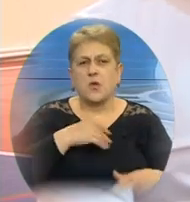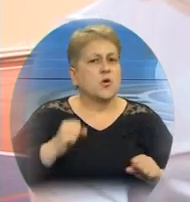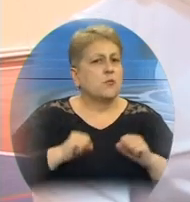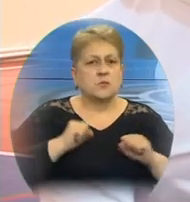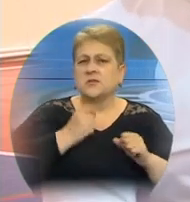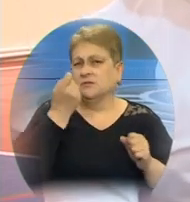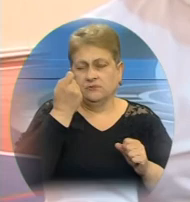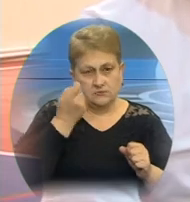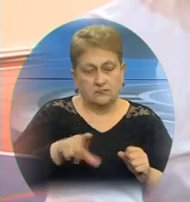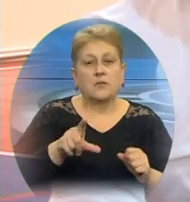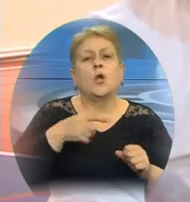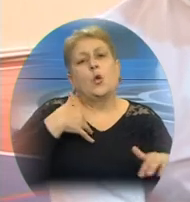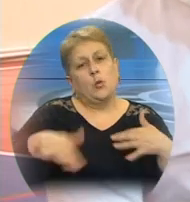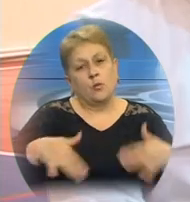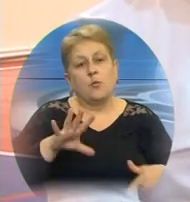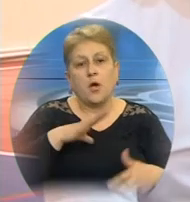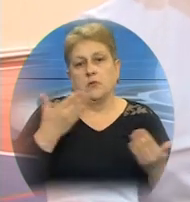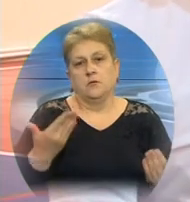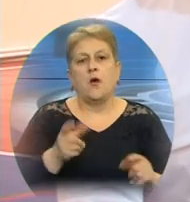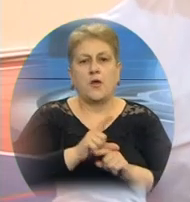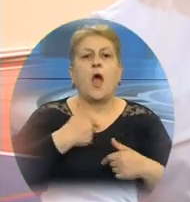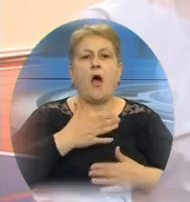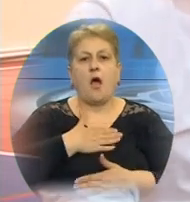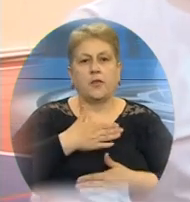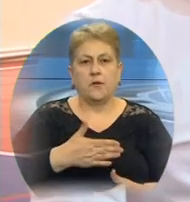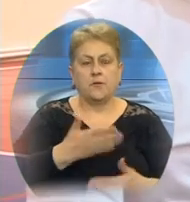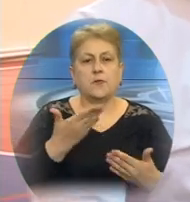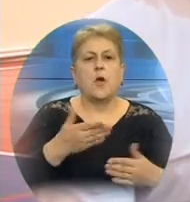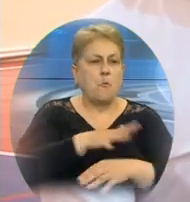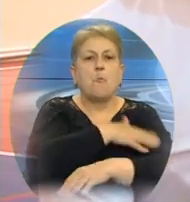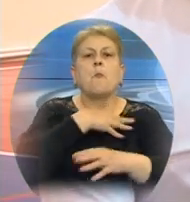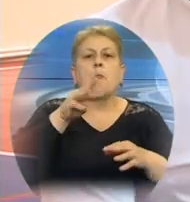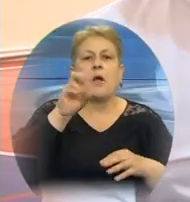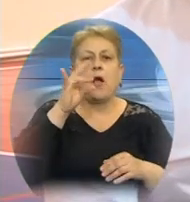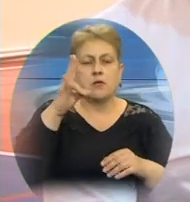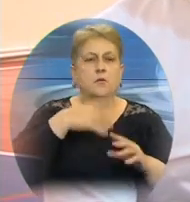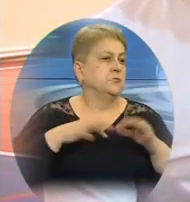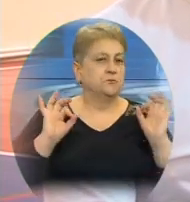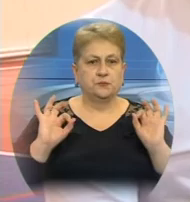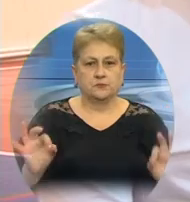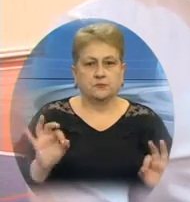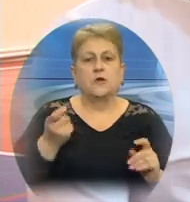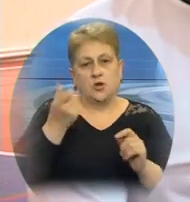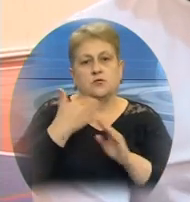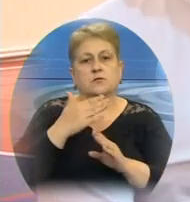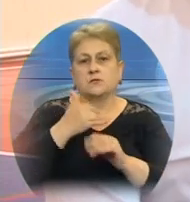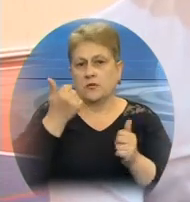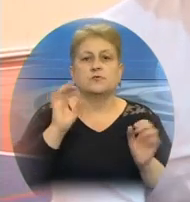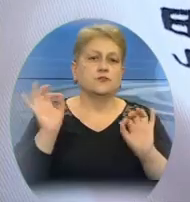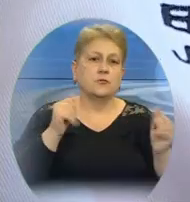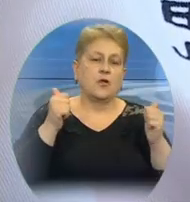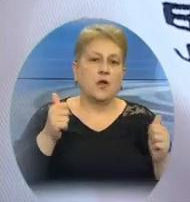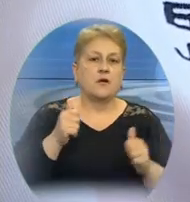պարապում ընդհանրապես թույլ, իսկ հիմա ավելի ակտիվ եմ, մկամերս իա տեղն է գալի քիչ-քիչ, ինչ-որ